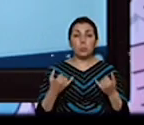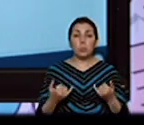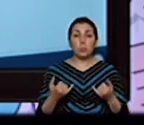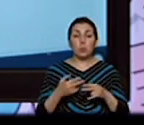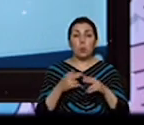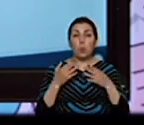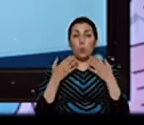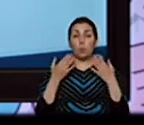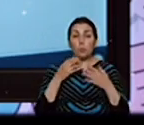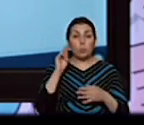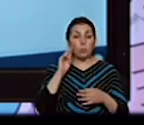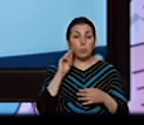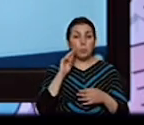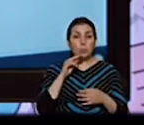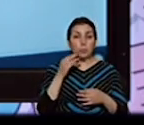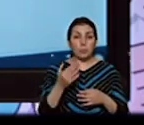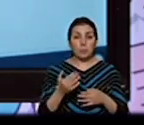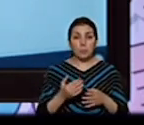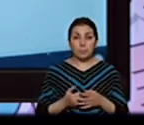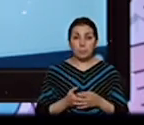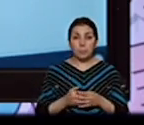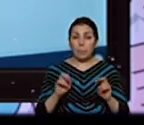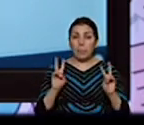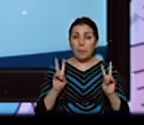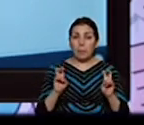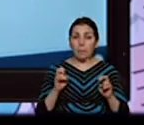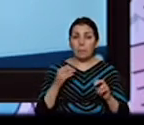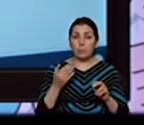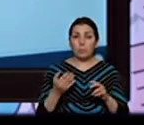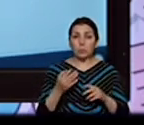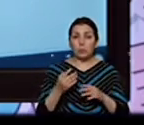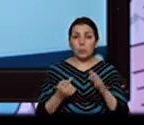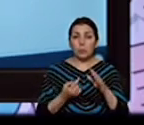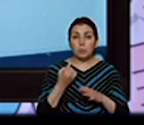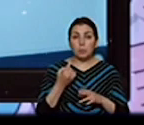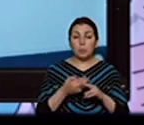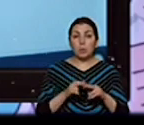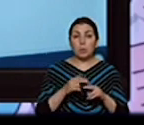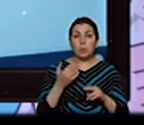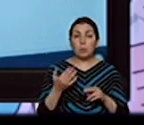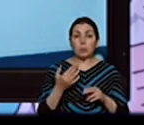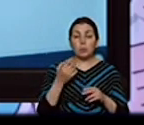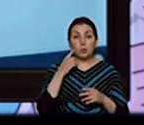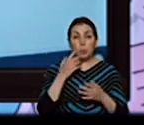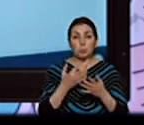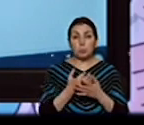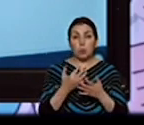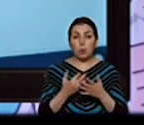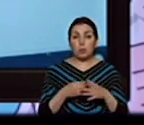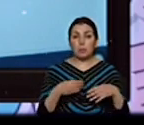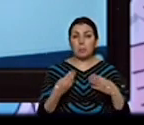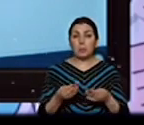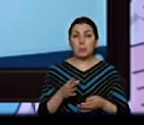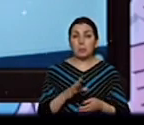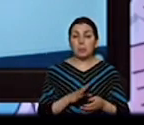bugun o'qib o'rganayotgan mavzuyimizdan kelib chiqib, mana shu topishmoqni bergan.